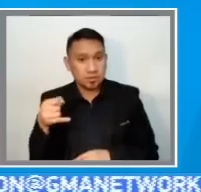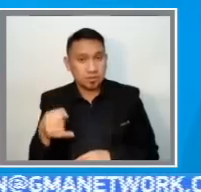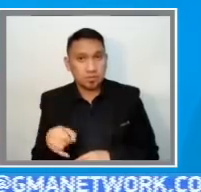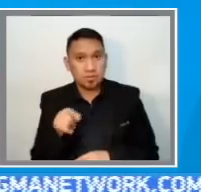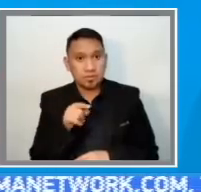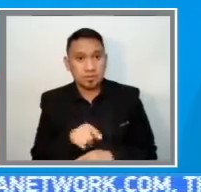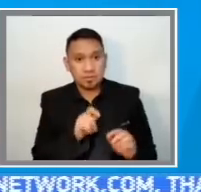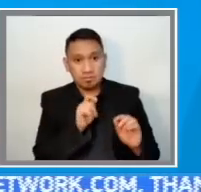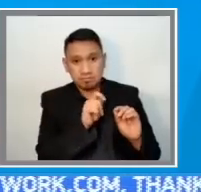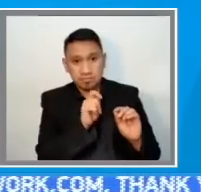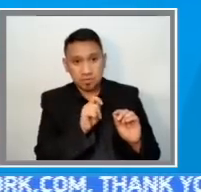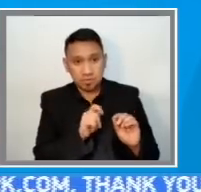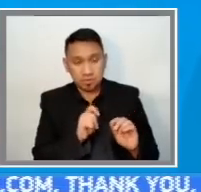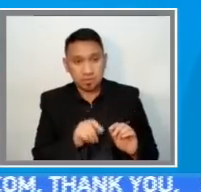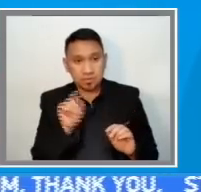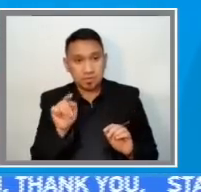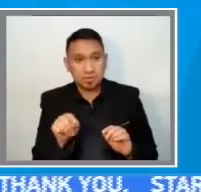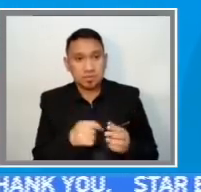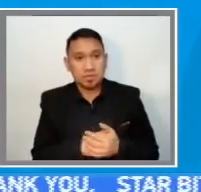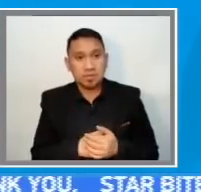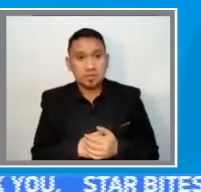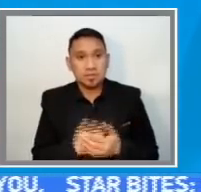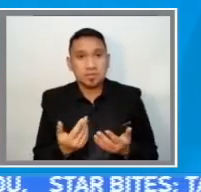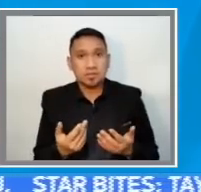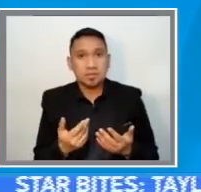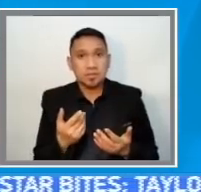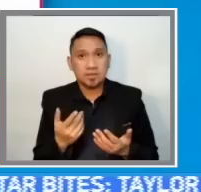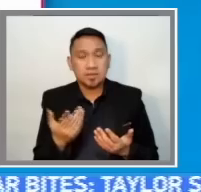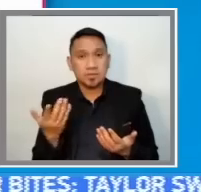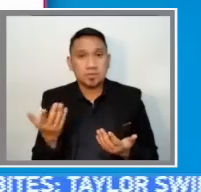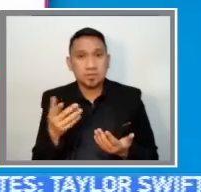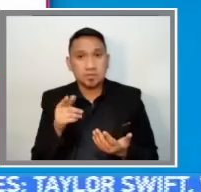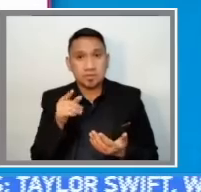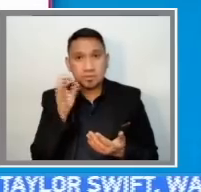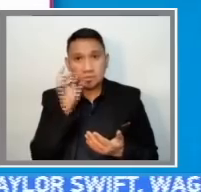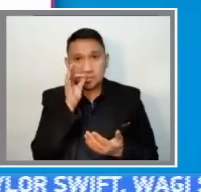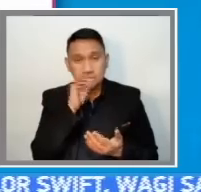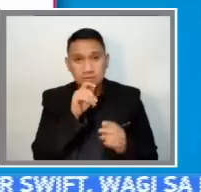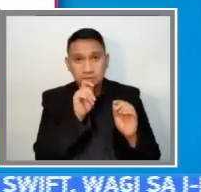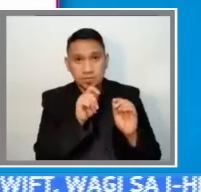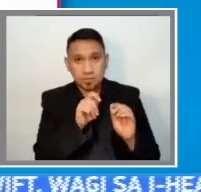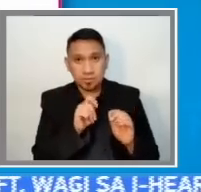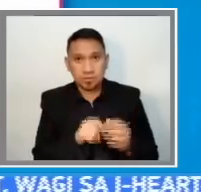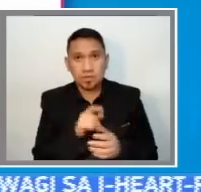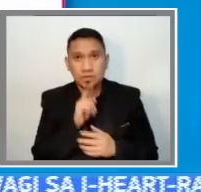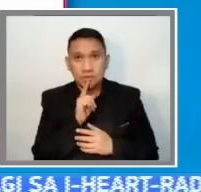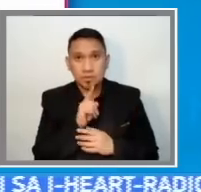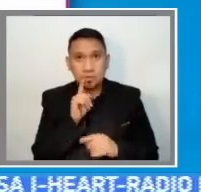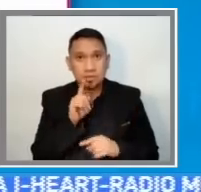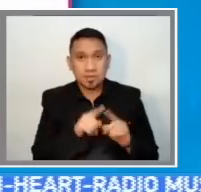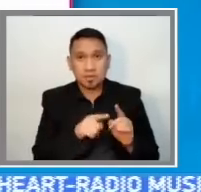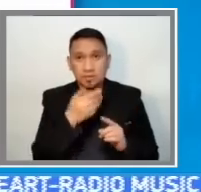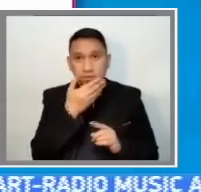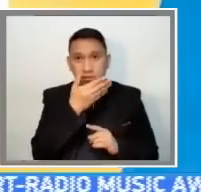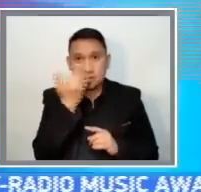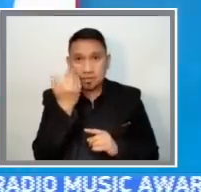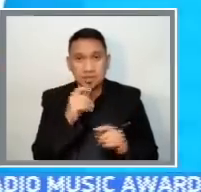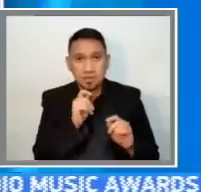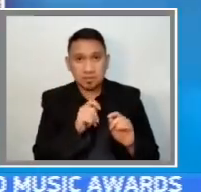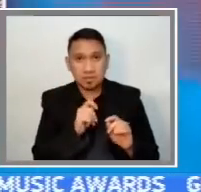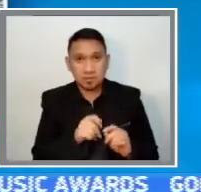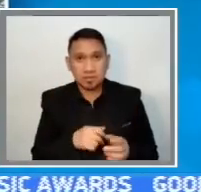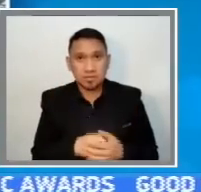na isang traditional tattooing method ng mga katutubong Pilipino. Truly unforgettable daw ang kanyang tatak ceremony.